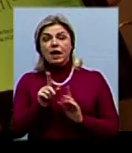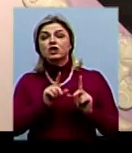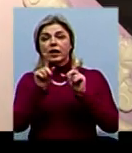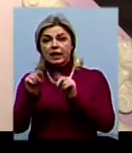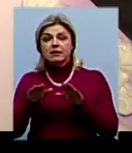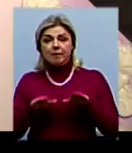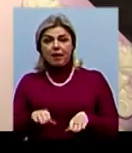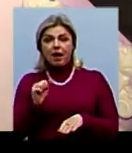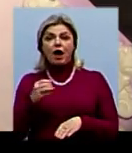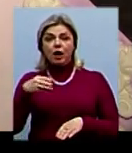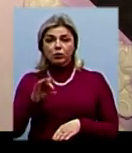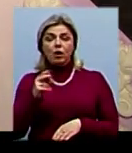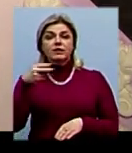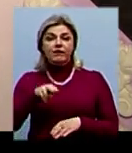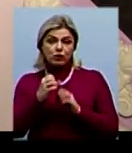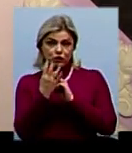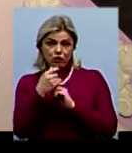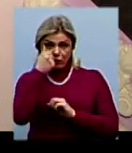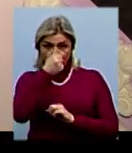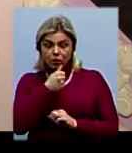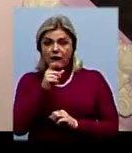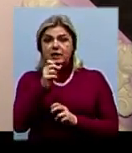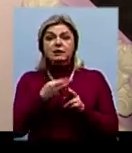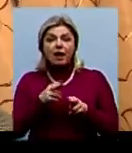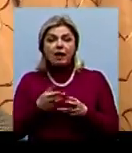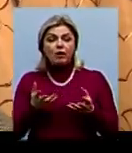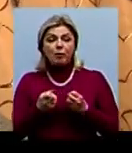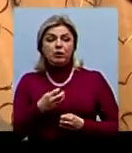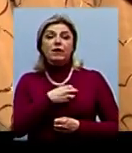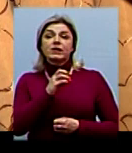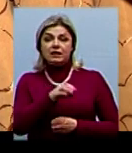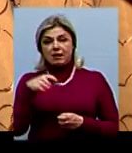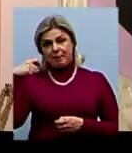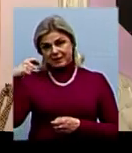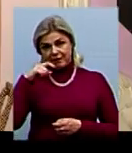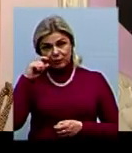з 2014-го, за що й отримав відзнаку від президента України.